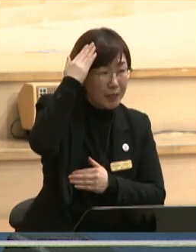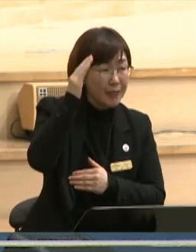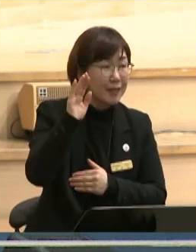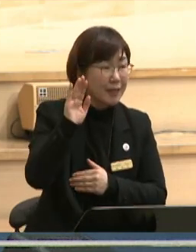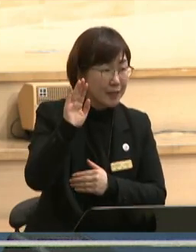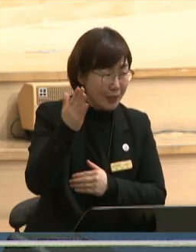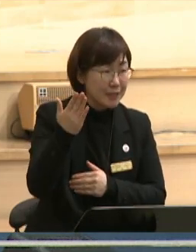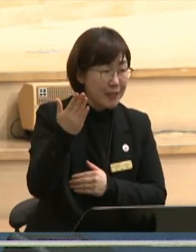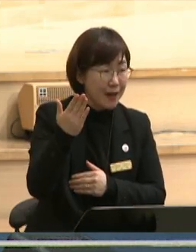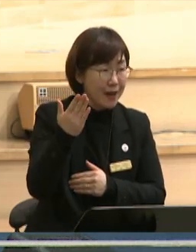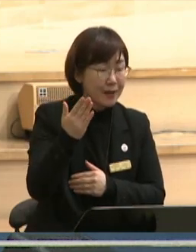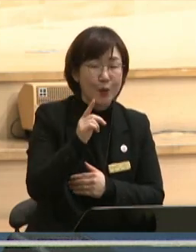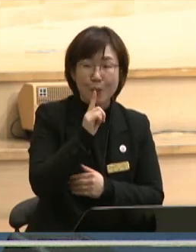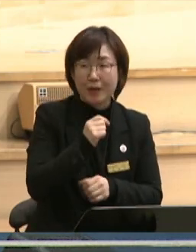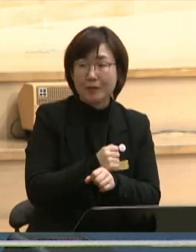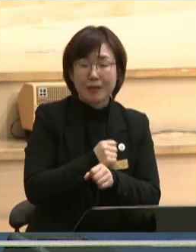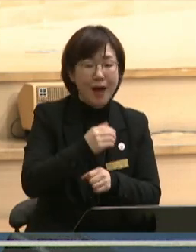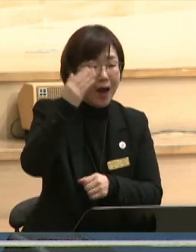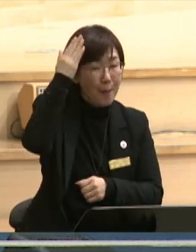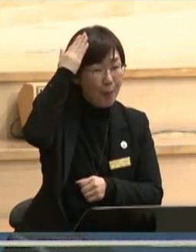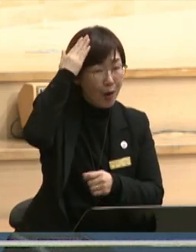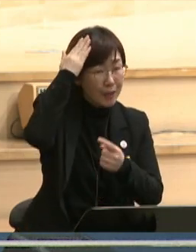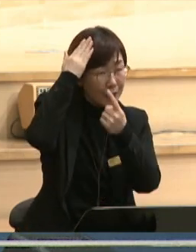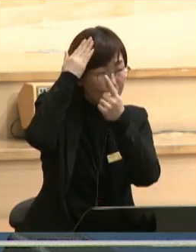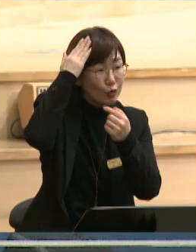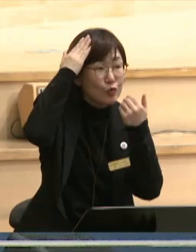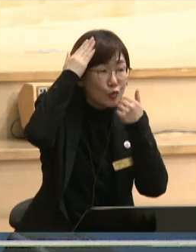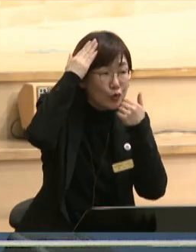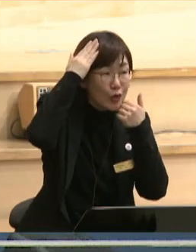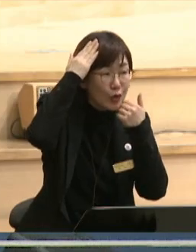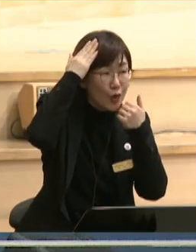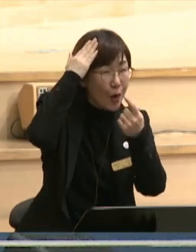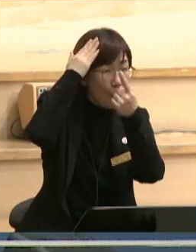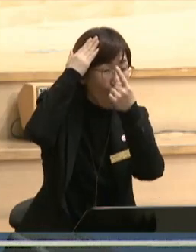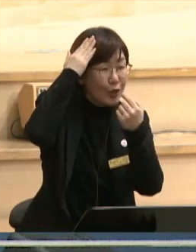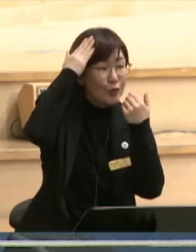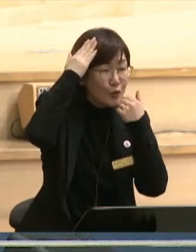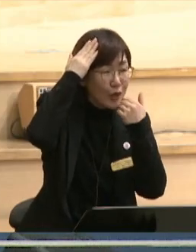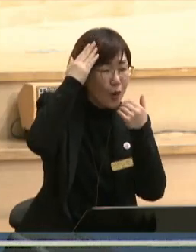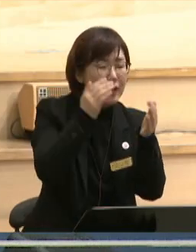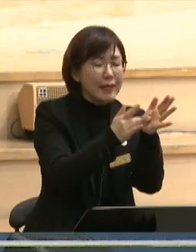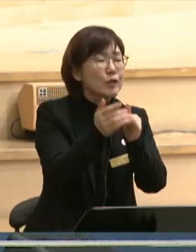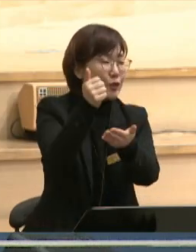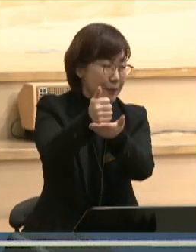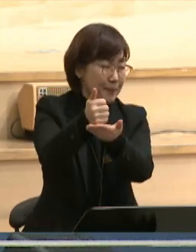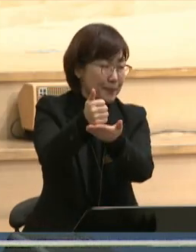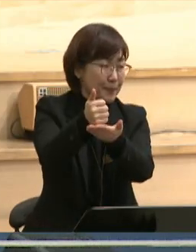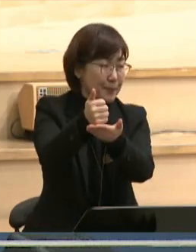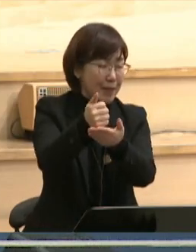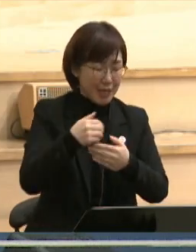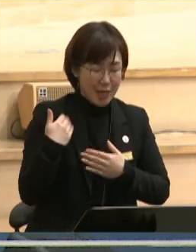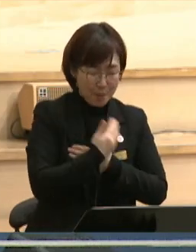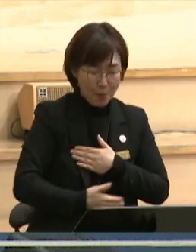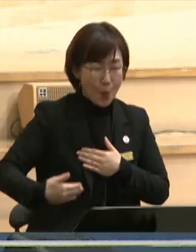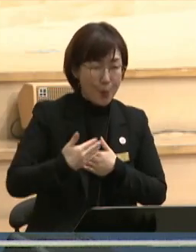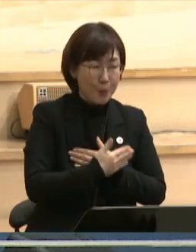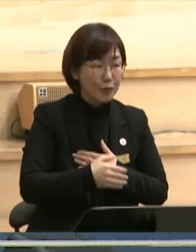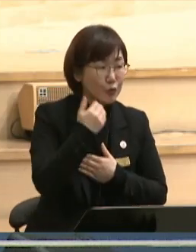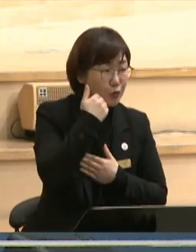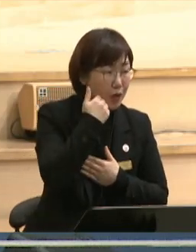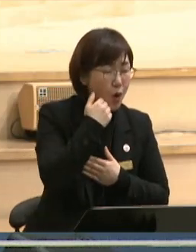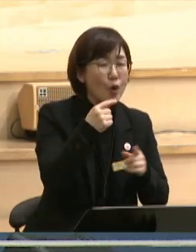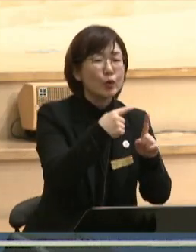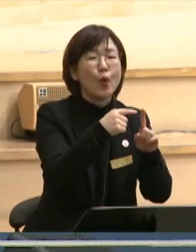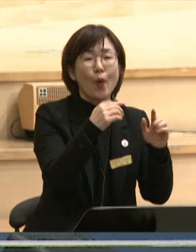여러분 보세요 정신 차리고 들으세요 머리 누구 다시 머리 누구 예수님 몸 누구